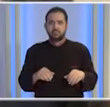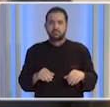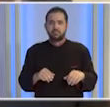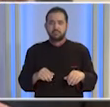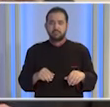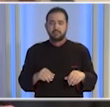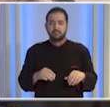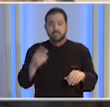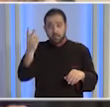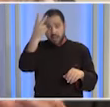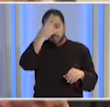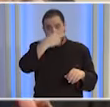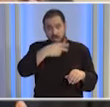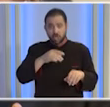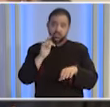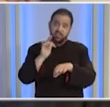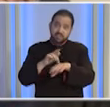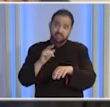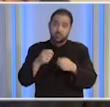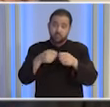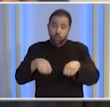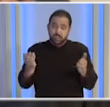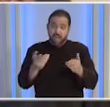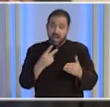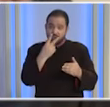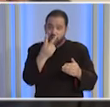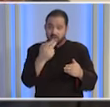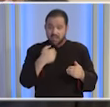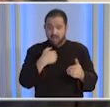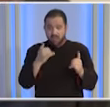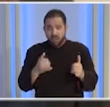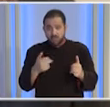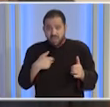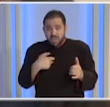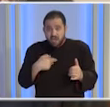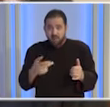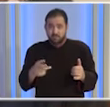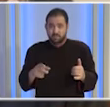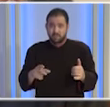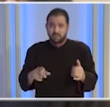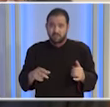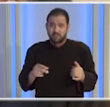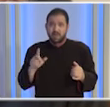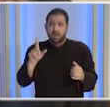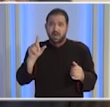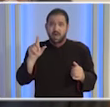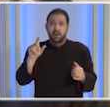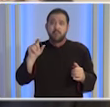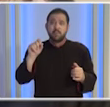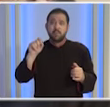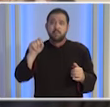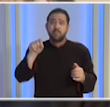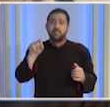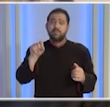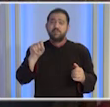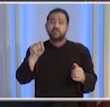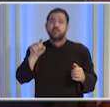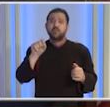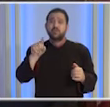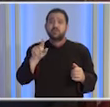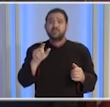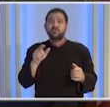mă înțelegeți și să vă simțiți toți care mă priviți și mă ascultați, că am rămas, sunt pe 12 mai anul ăsta, împlinesc 35 de ani de când